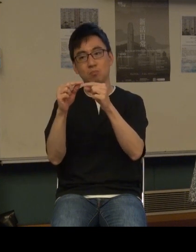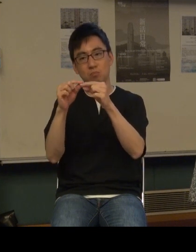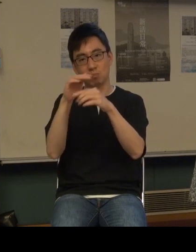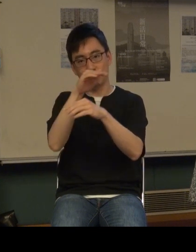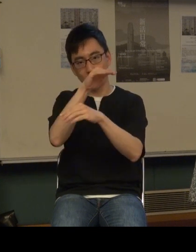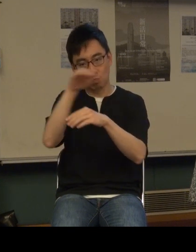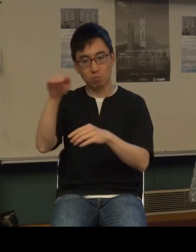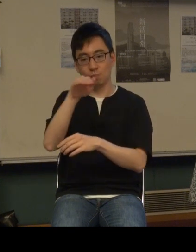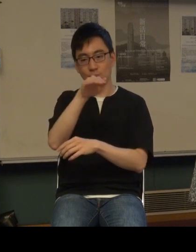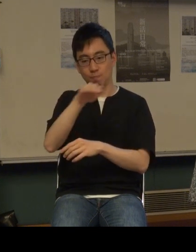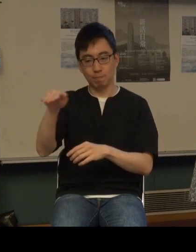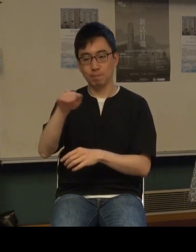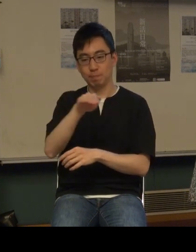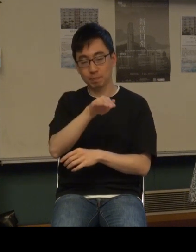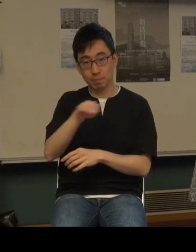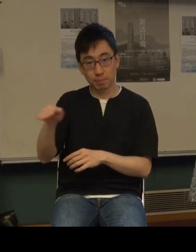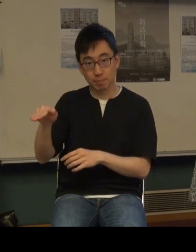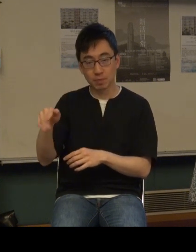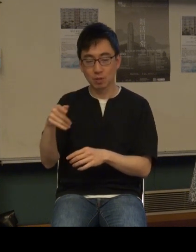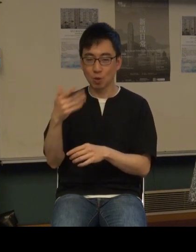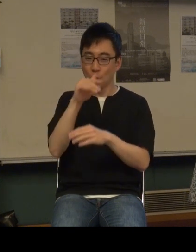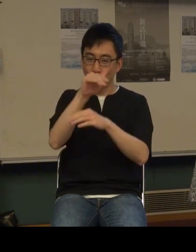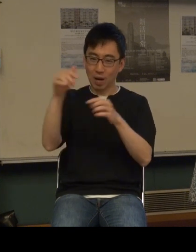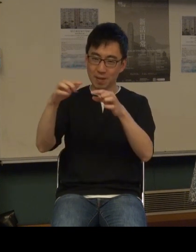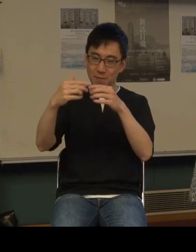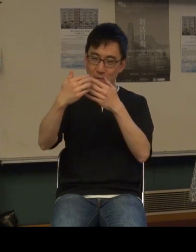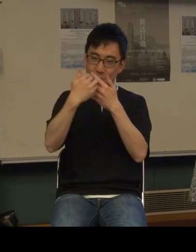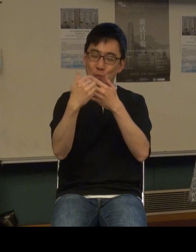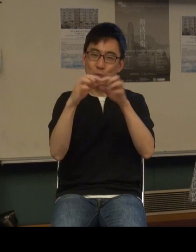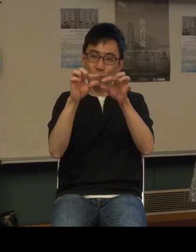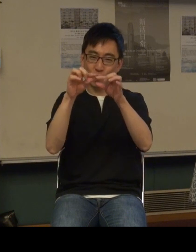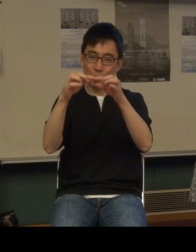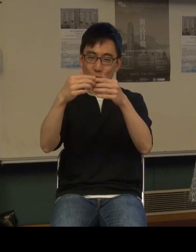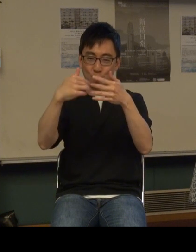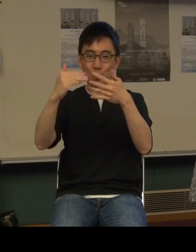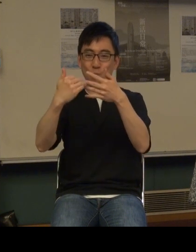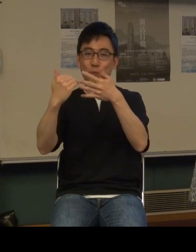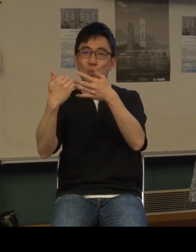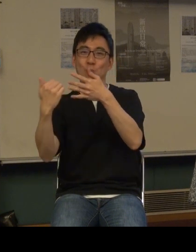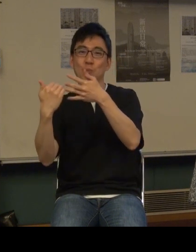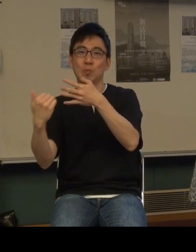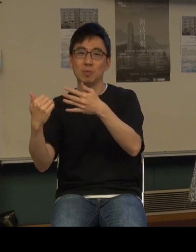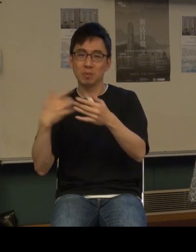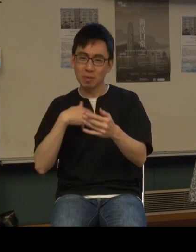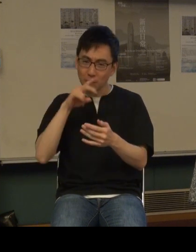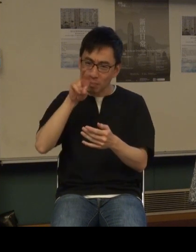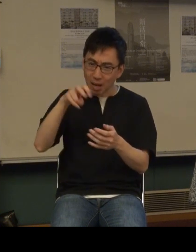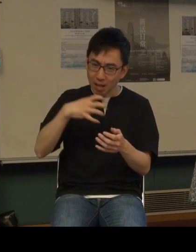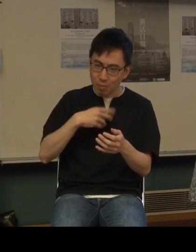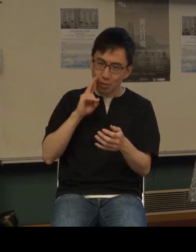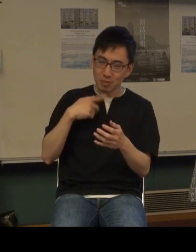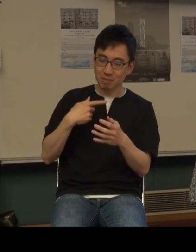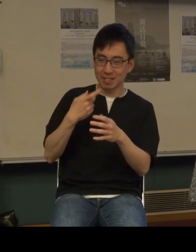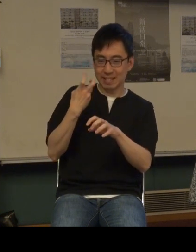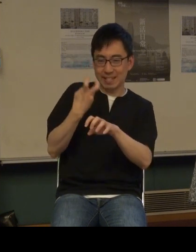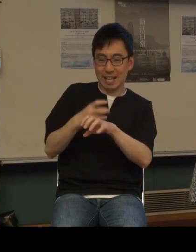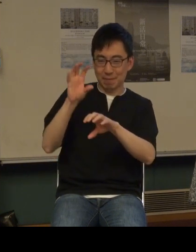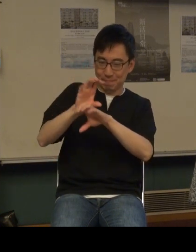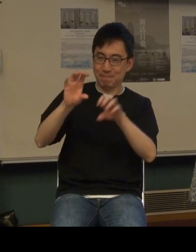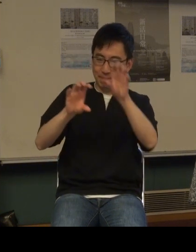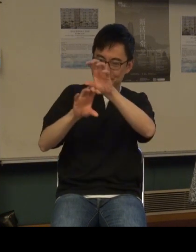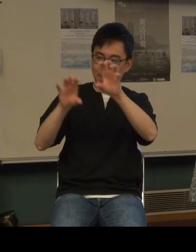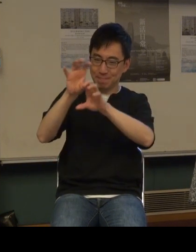特別係咧呢啲咁嘅橫線，一啲個橫嘅坑紋咧，令到嗰個建築物好似咧睇落去好似一個石砌嘅古典建築，咁但係實際上